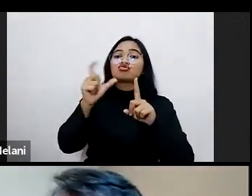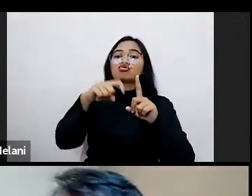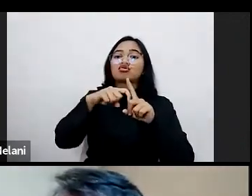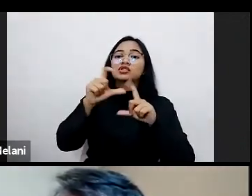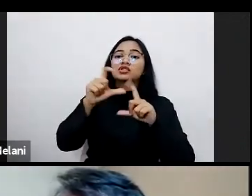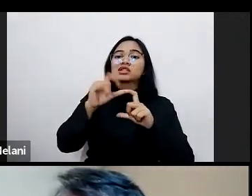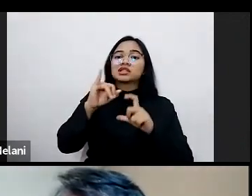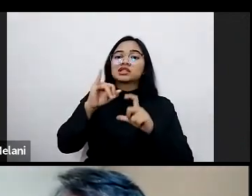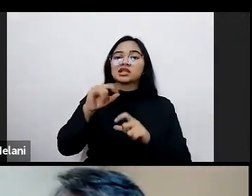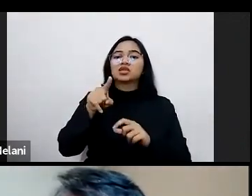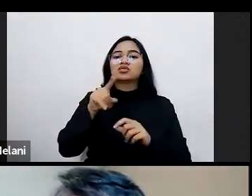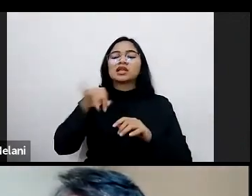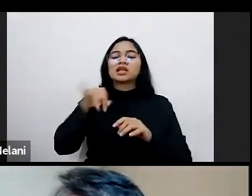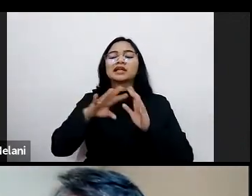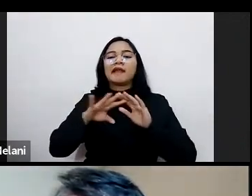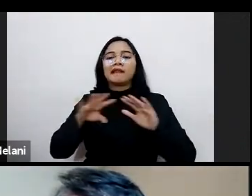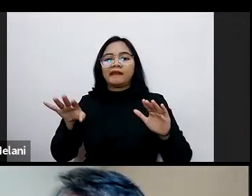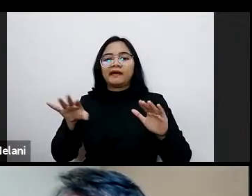pengetahuan